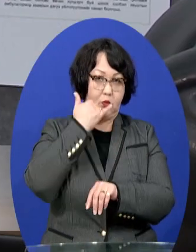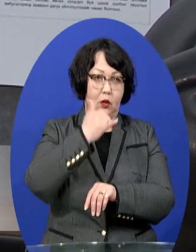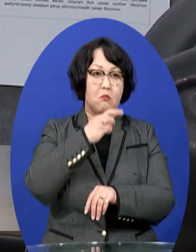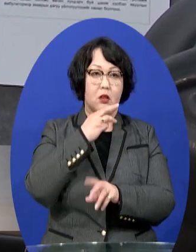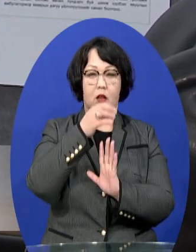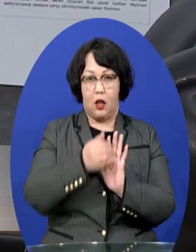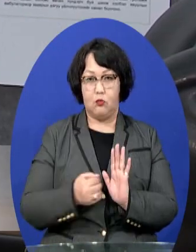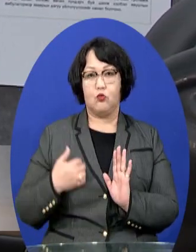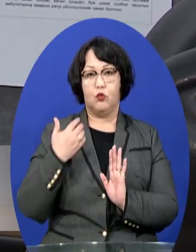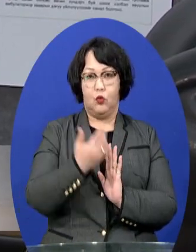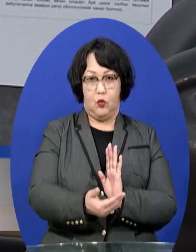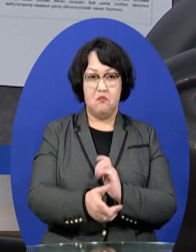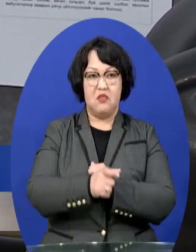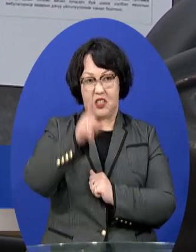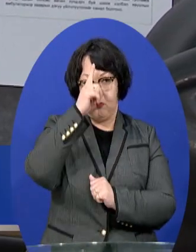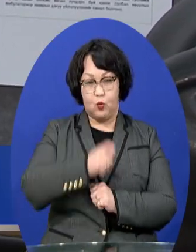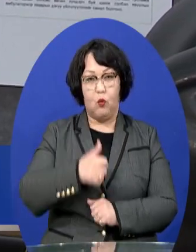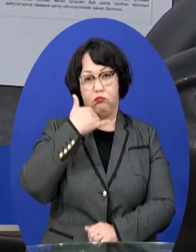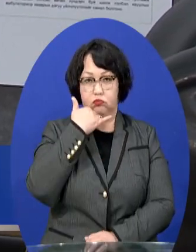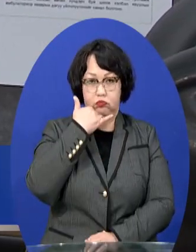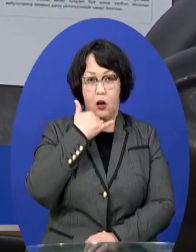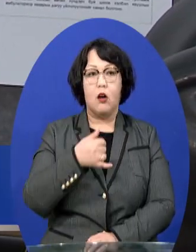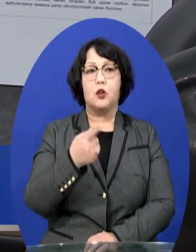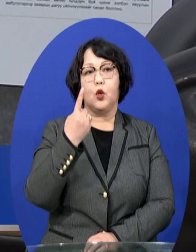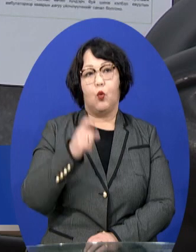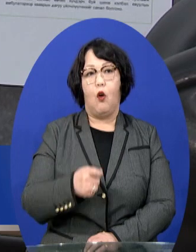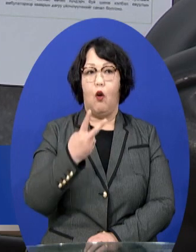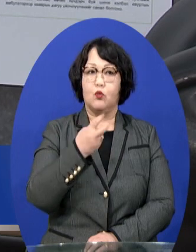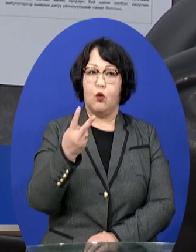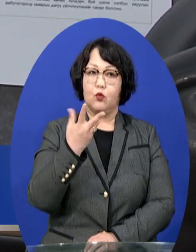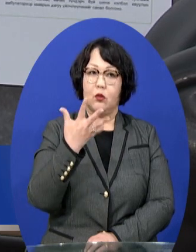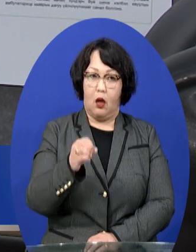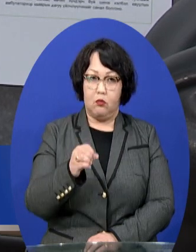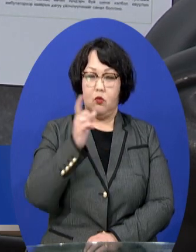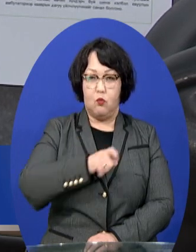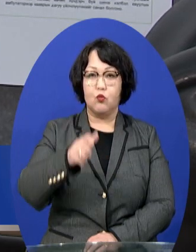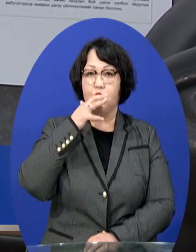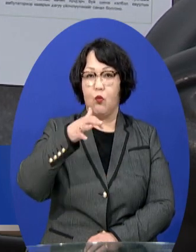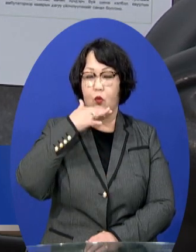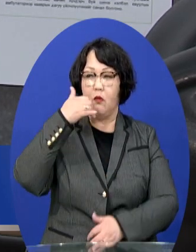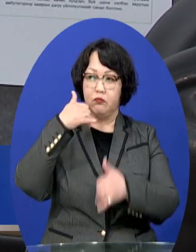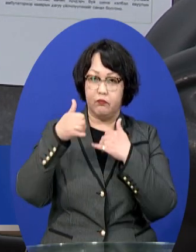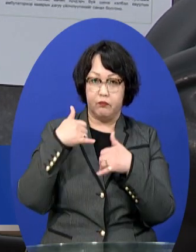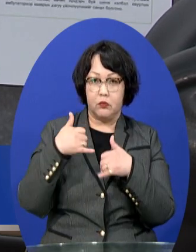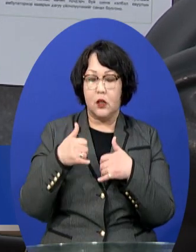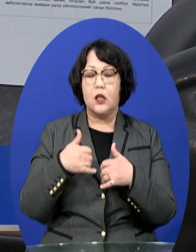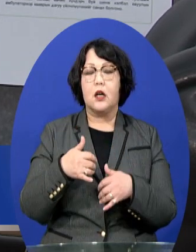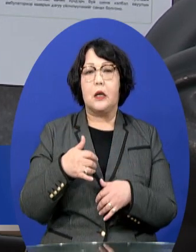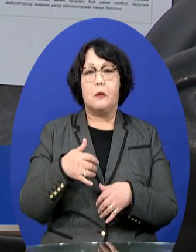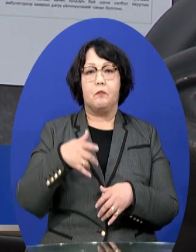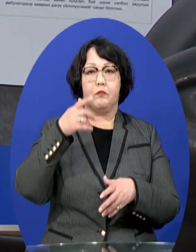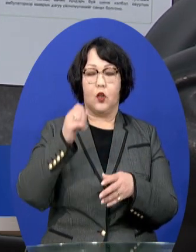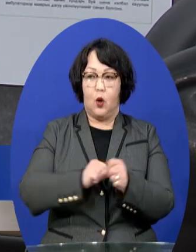Би нэг хүн бол нэг эмчүүл дараач 200-250 эмчтэй дуудлага өгч байгаа. За хихвчлэн одоо батлагдсан тохиолдолтой холбоотой зөвлөгөө